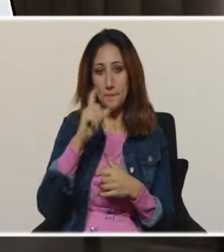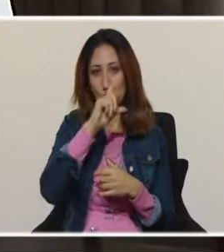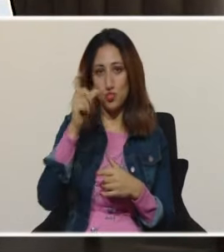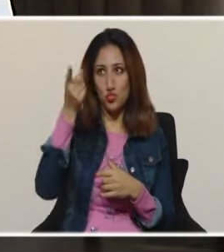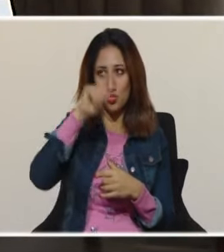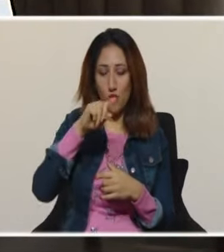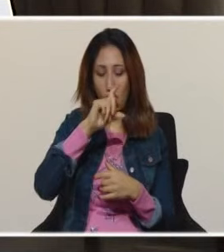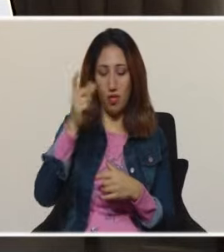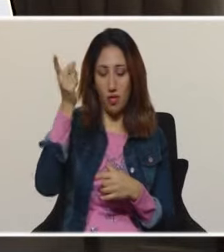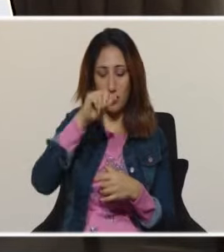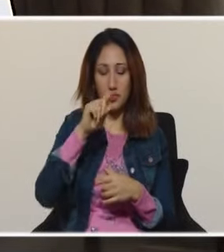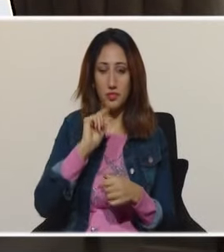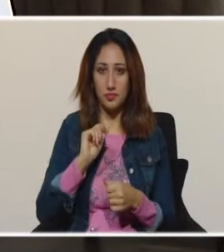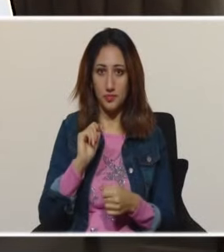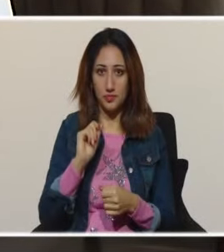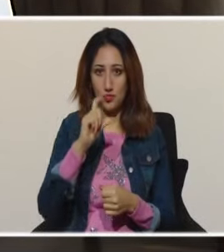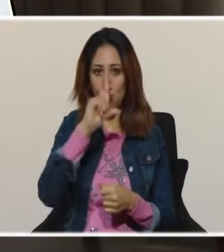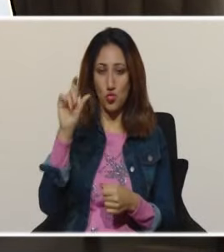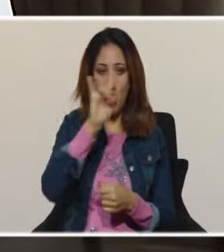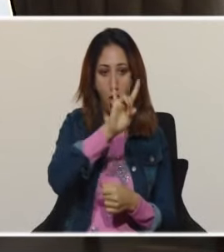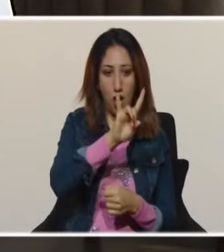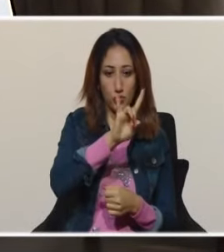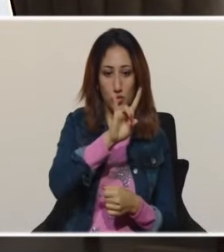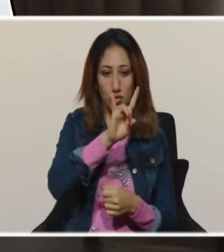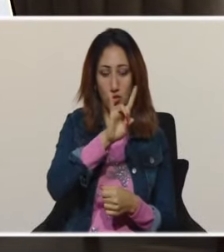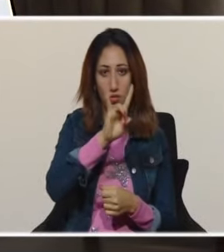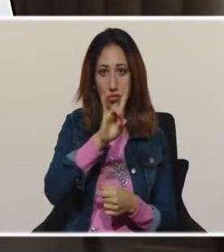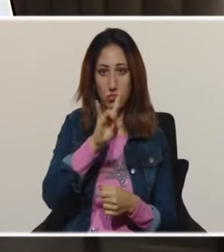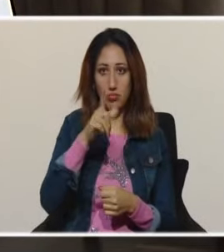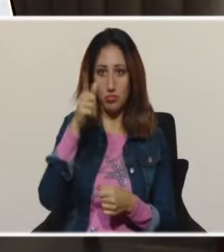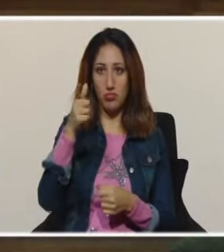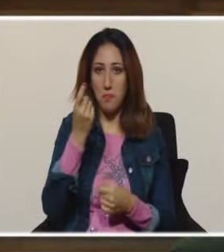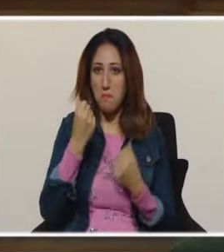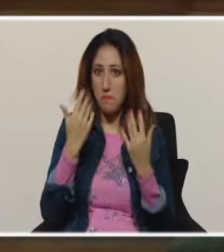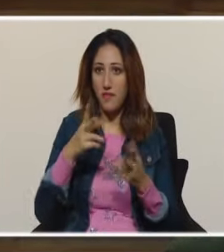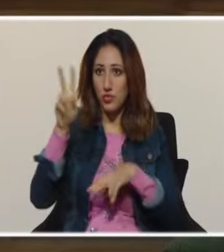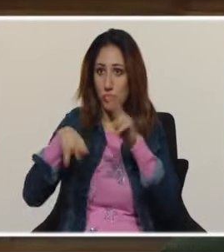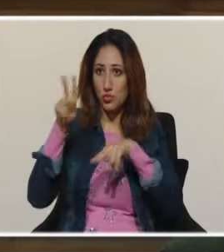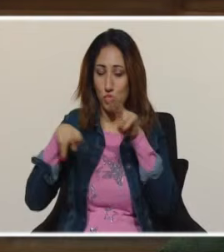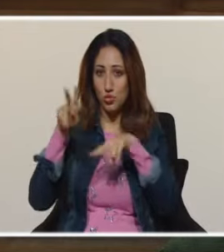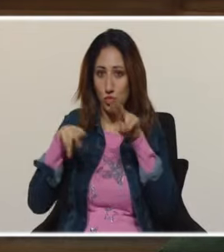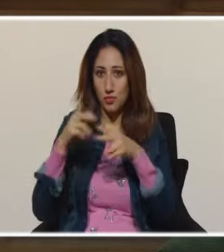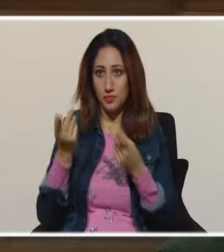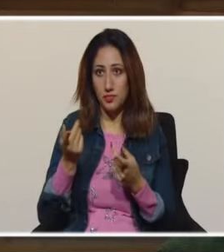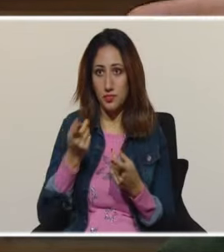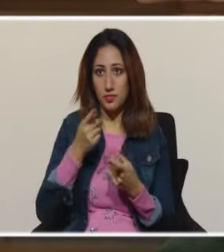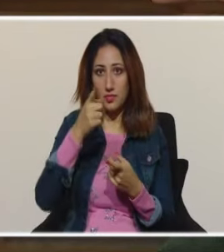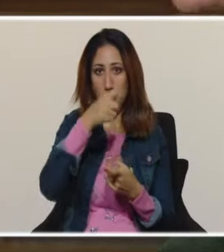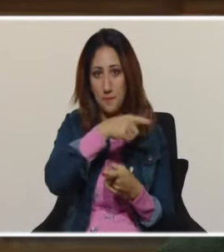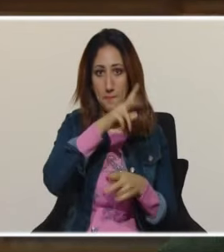ده. هو كان مفروض في شهر 10 بس الظروف المادية ما كملناش. يعني نورة كمان بتجهز